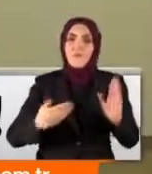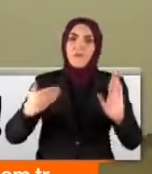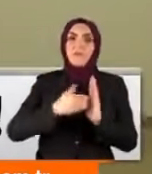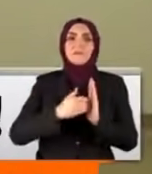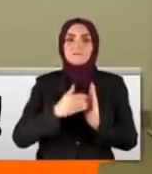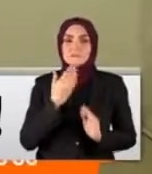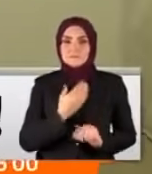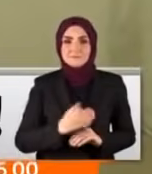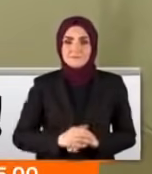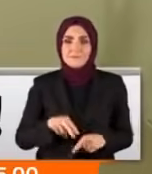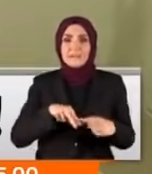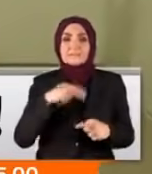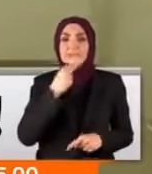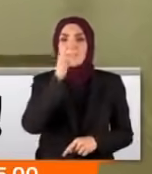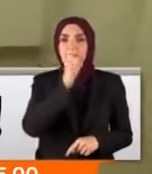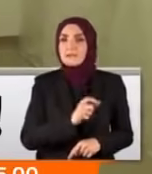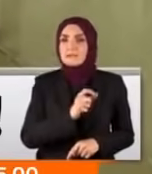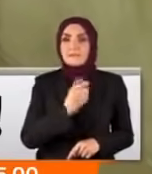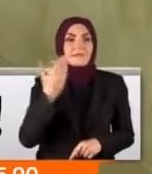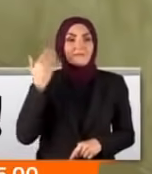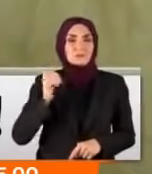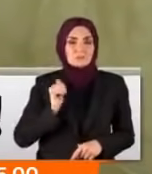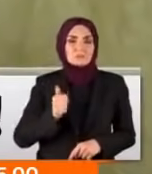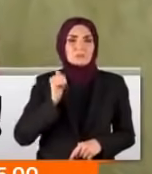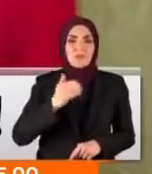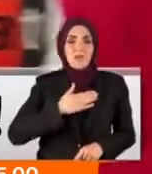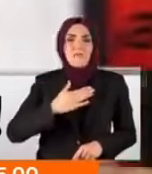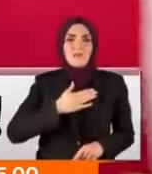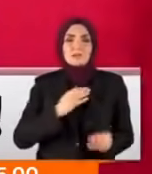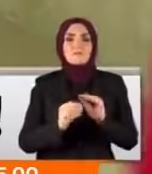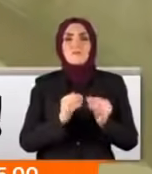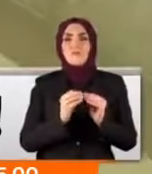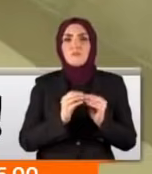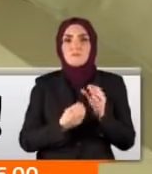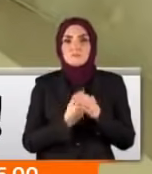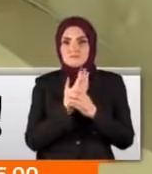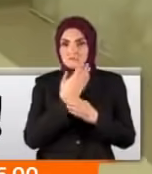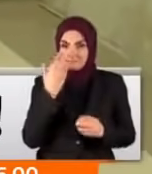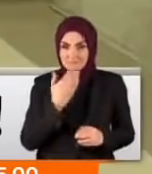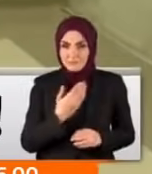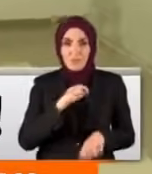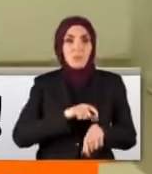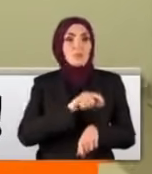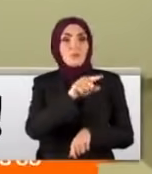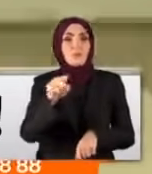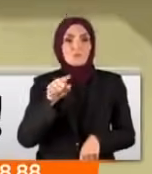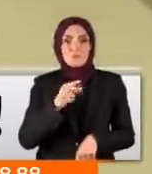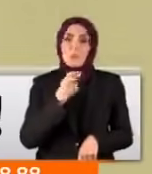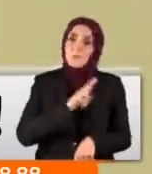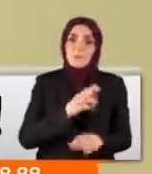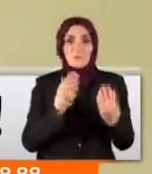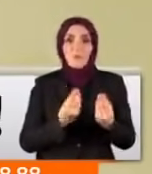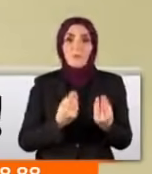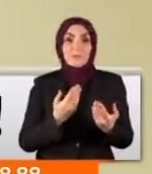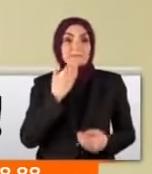Asiye Ateş'in günden güne nefes alması güçleşiyordu. Doktorları ölebileceğini söyledi ama o asla